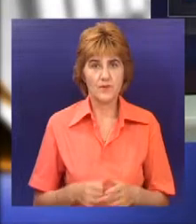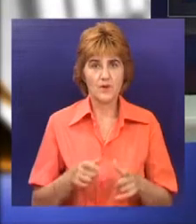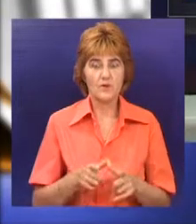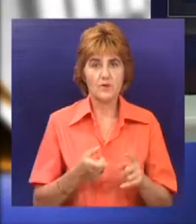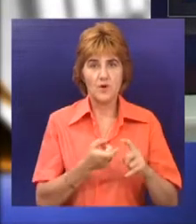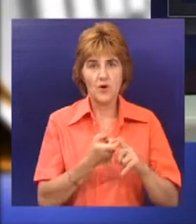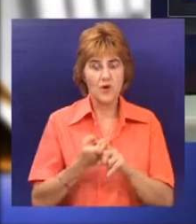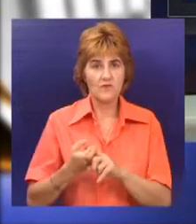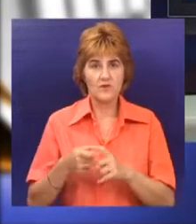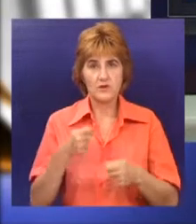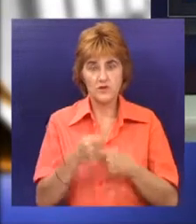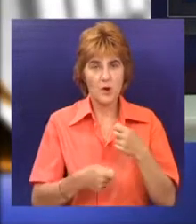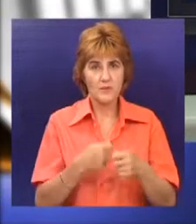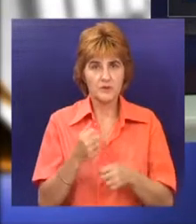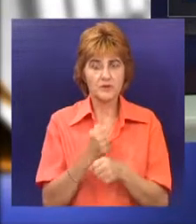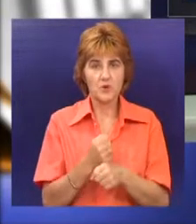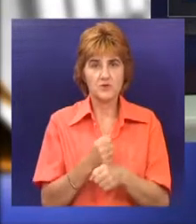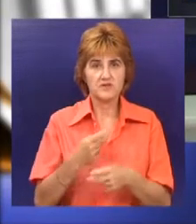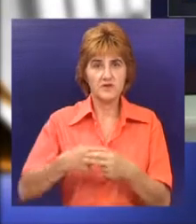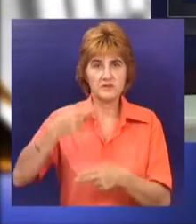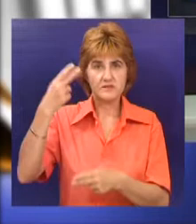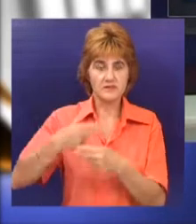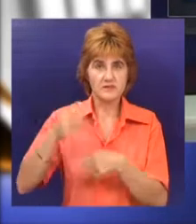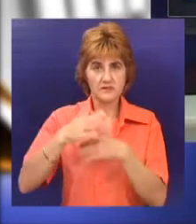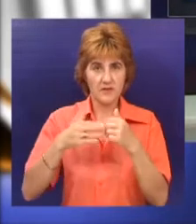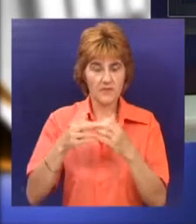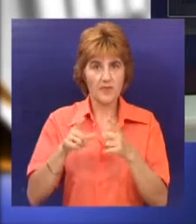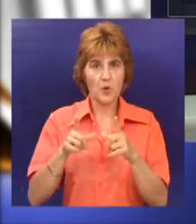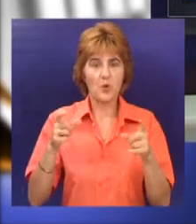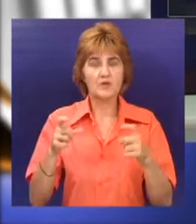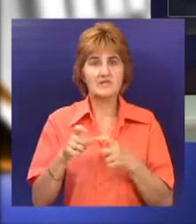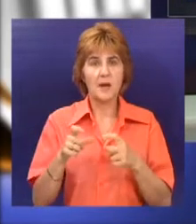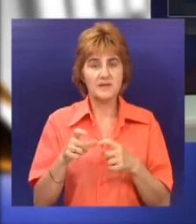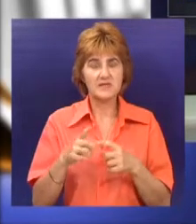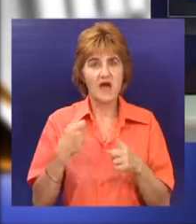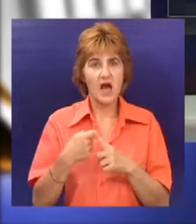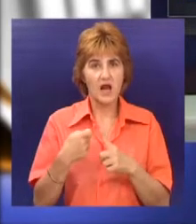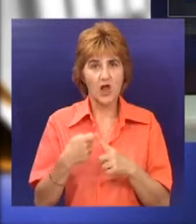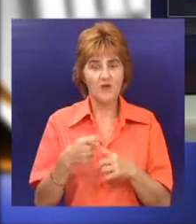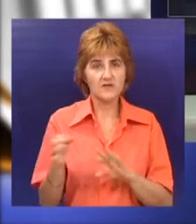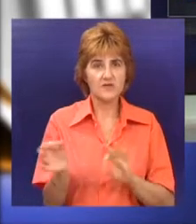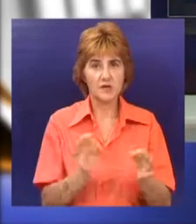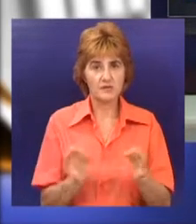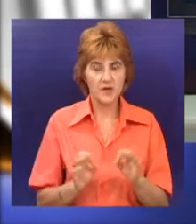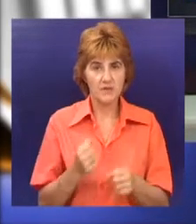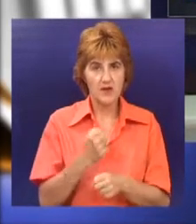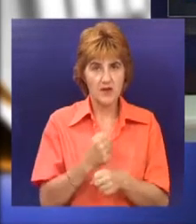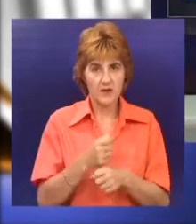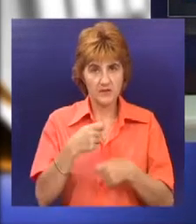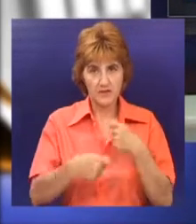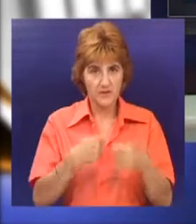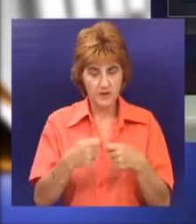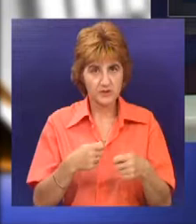U okviru realizacije projekta održive zgrade Ekološkog centra u Sremskim Karlovcima, svečani početak radova otvorio je državni